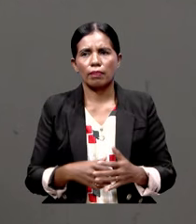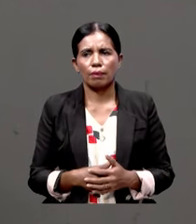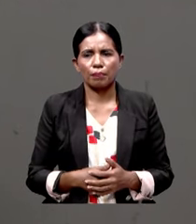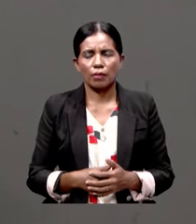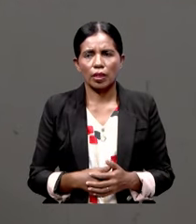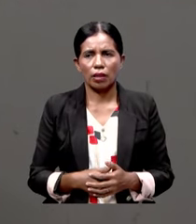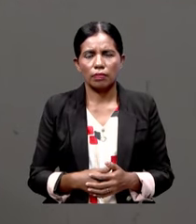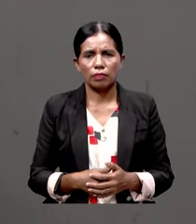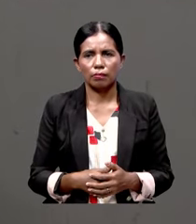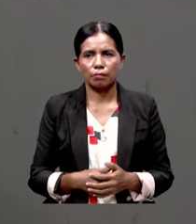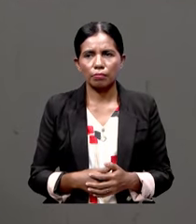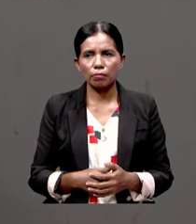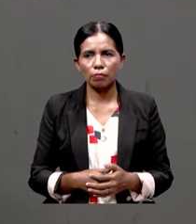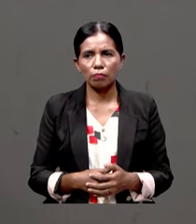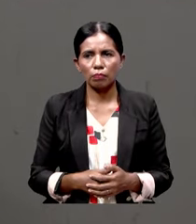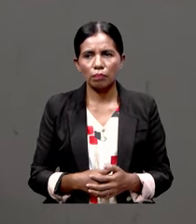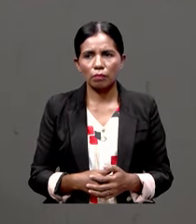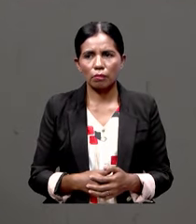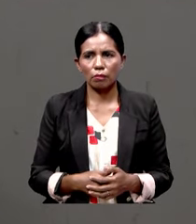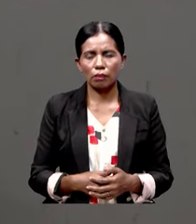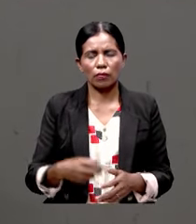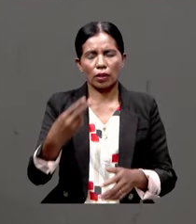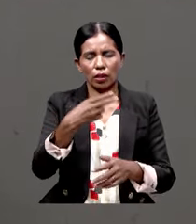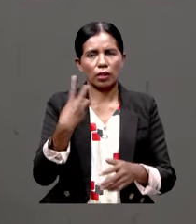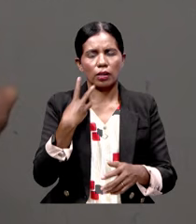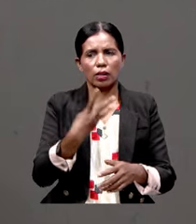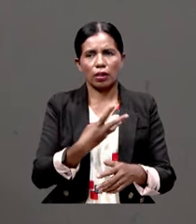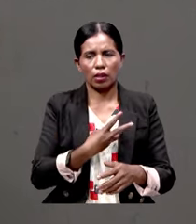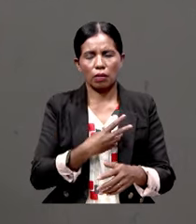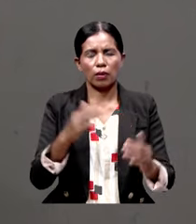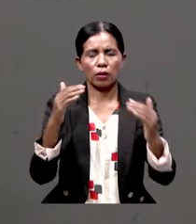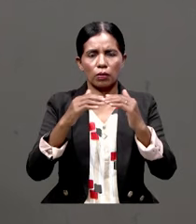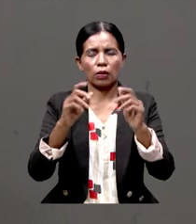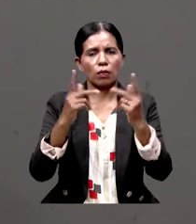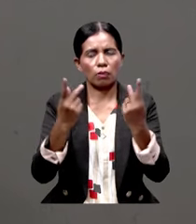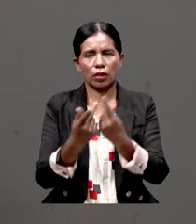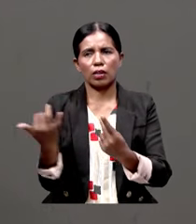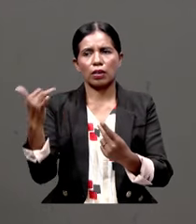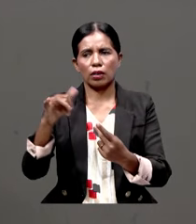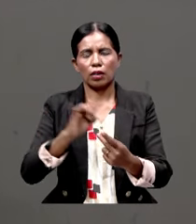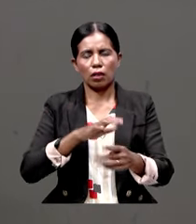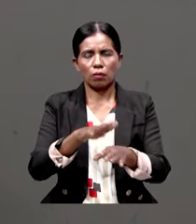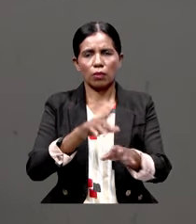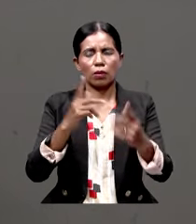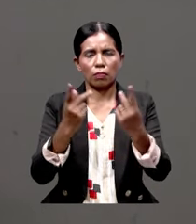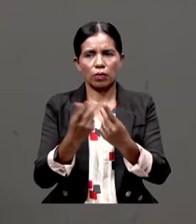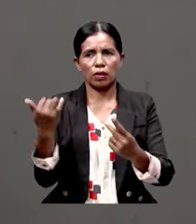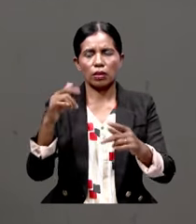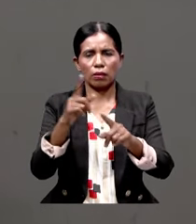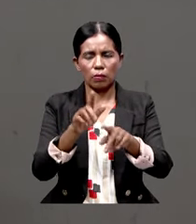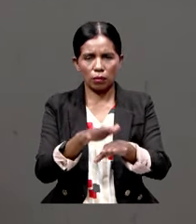mes iha ya kinta mi depois di halo suru muto kompanya sira harasi bolo kompanya sira mahal ti